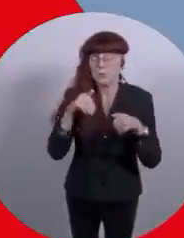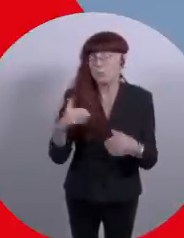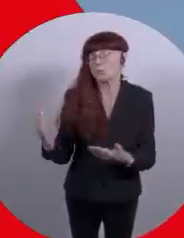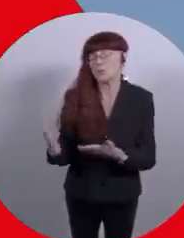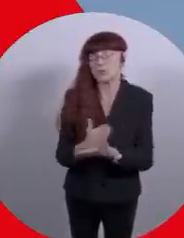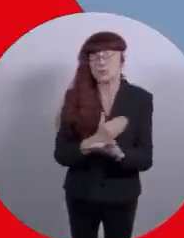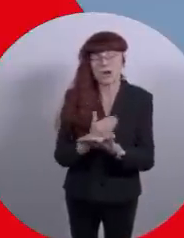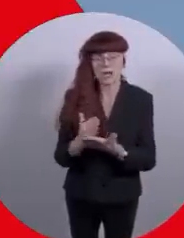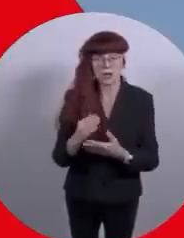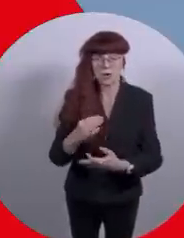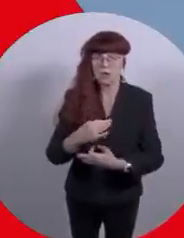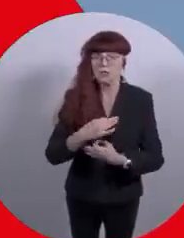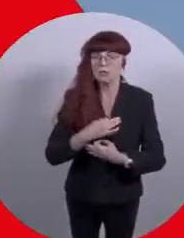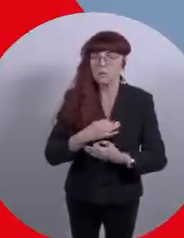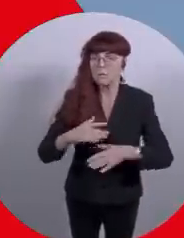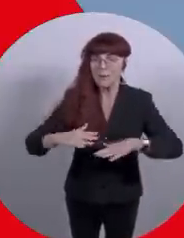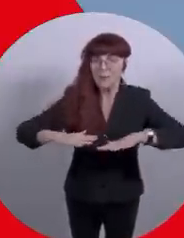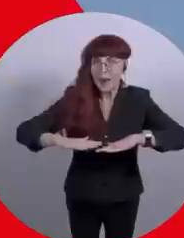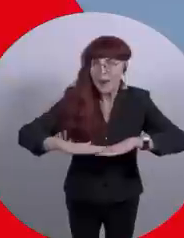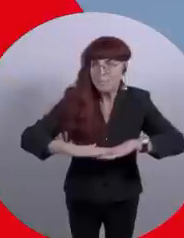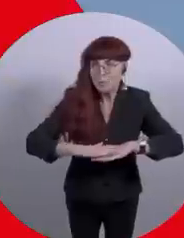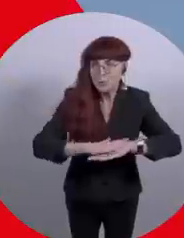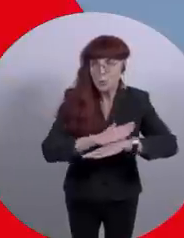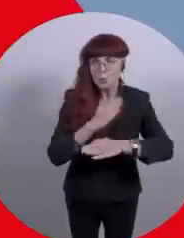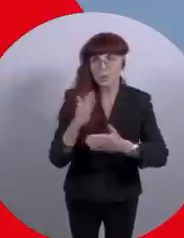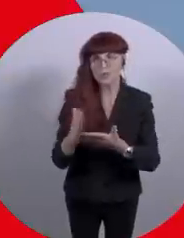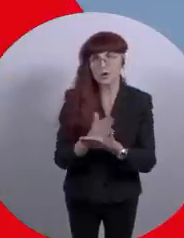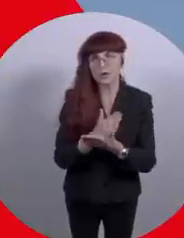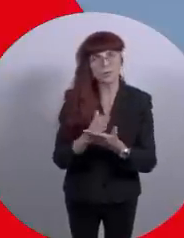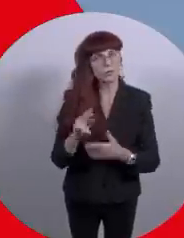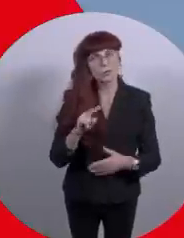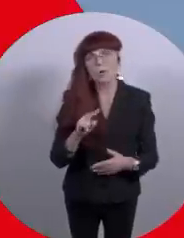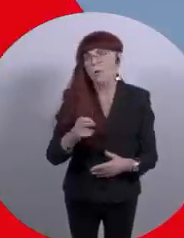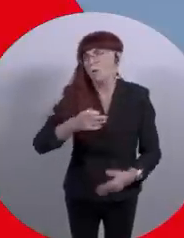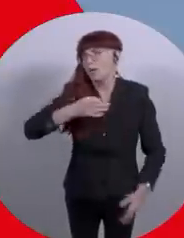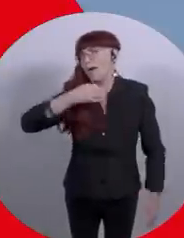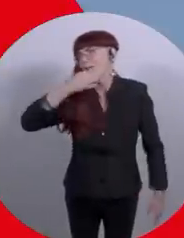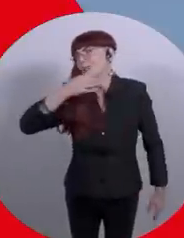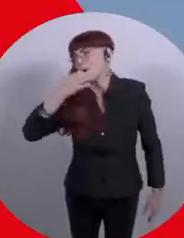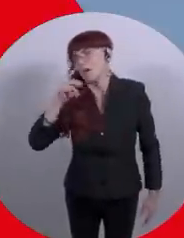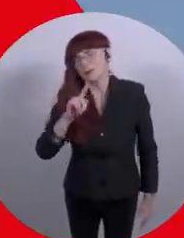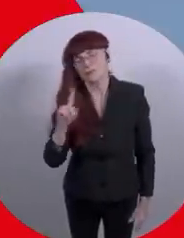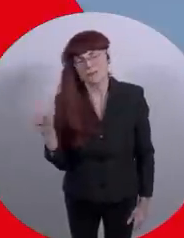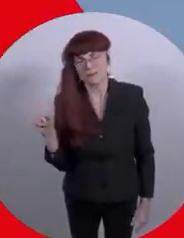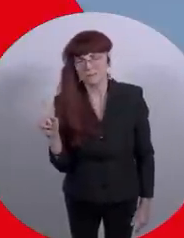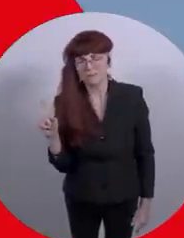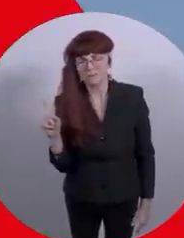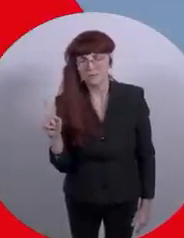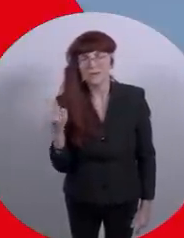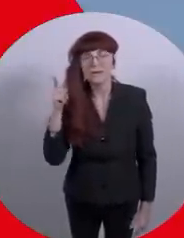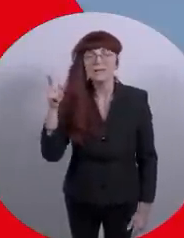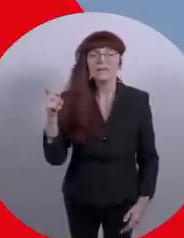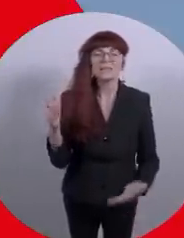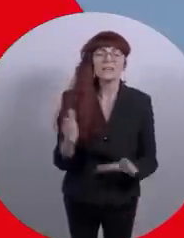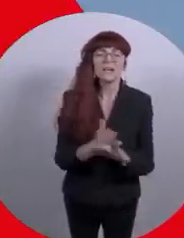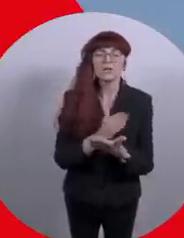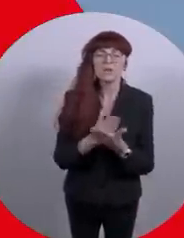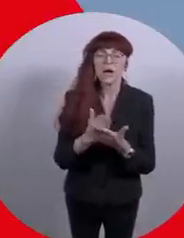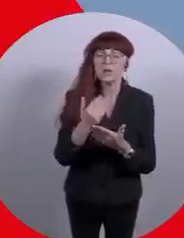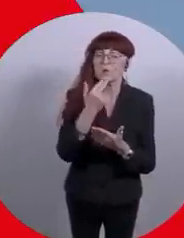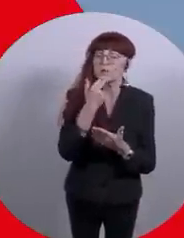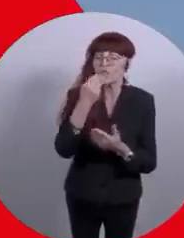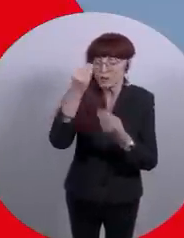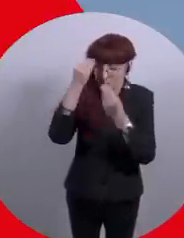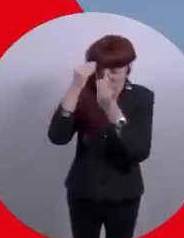ist es keine Entscheidung der Emotion oder der Rhetorik sondern für mich ist es eine Entscheidung wem traue ich zu